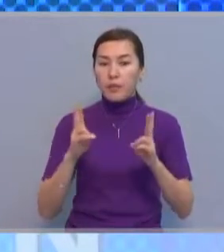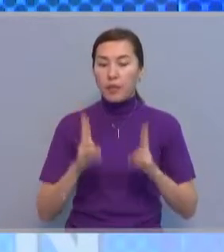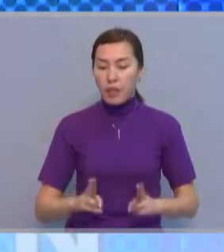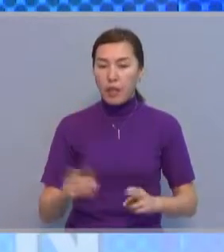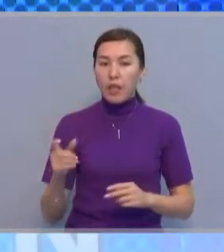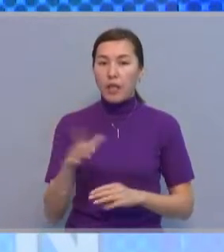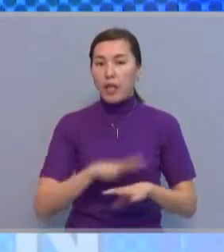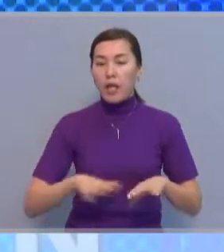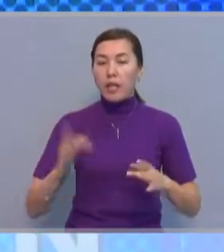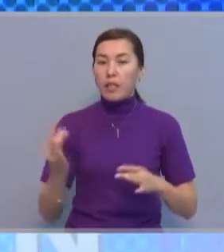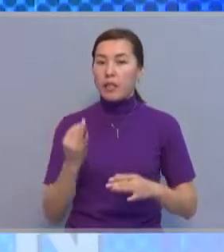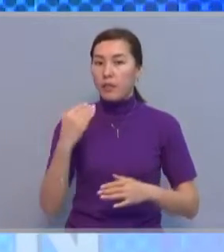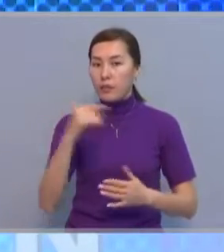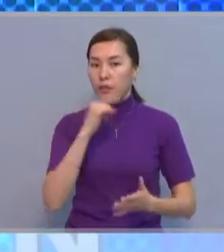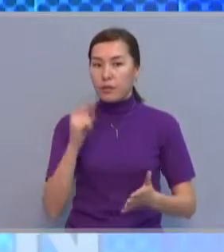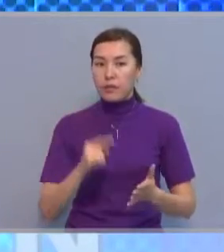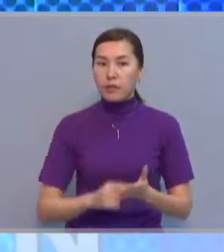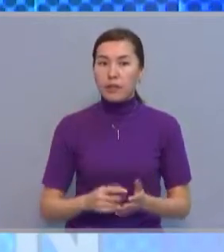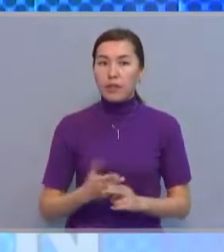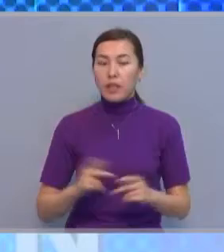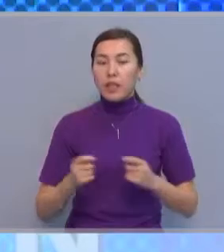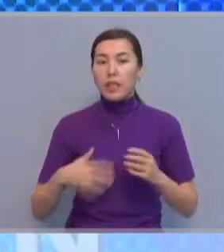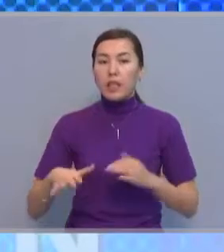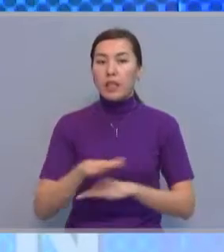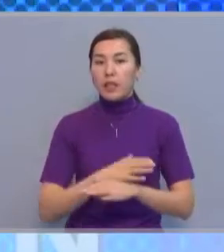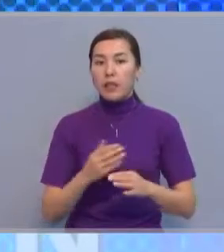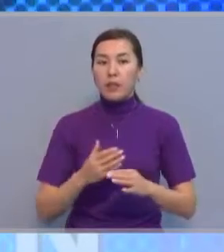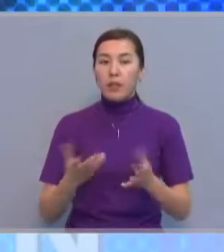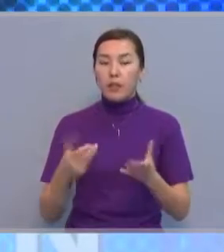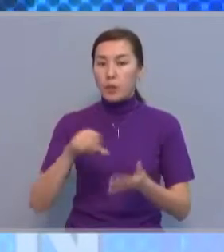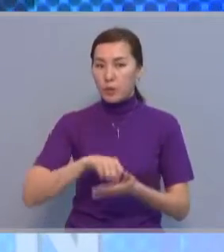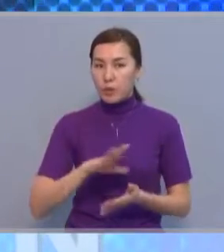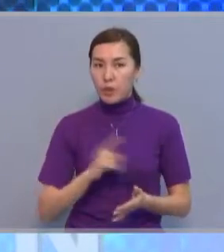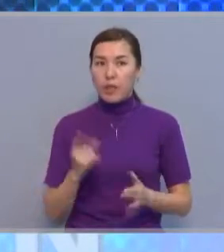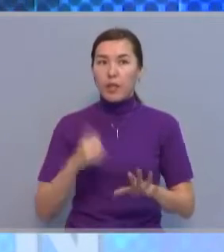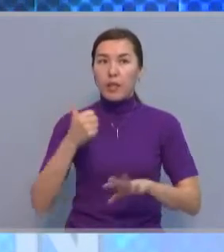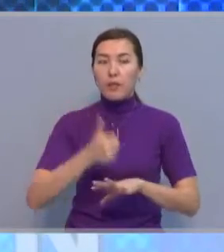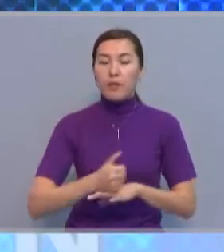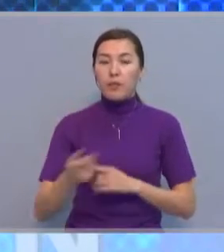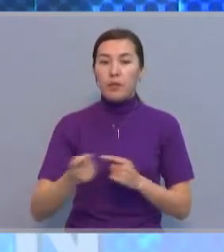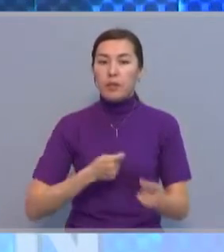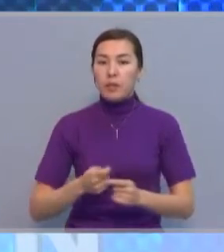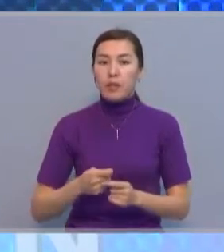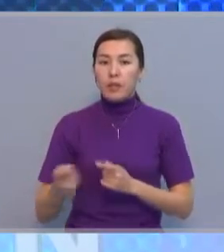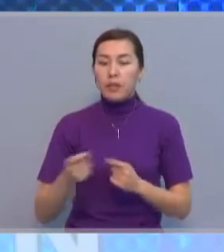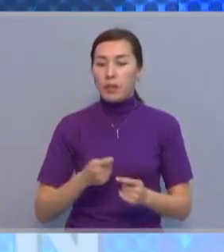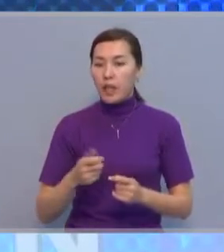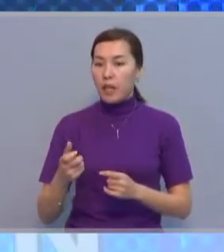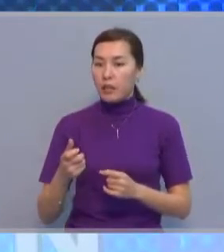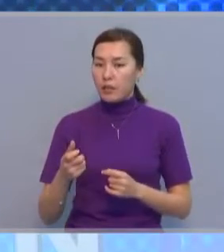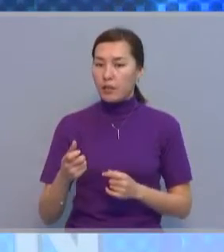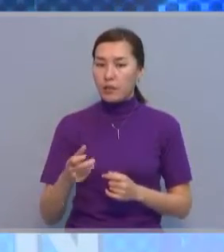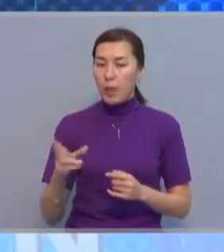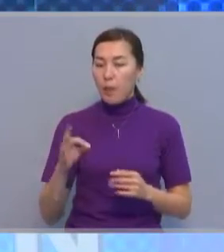квалифицированных специалистов по интересующим вопросам. В открытии сервисного акимата приняли участие первый заместитель руководителя департамента